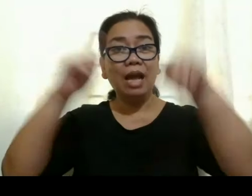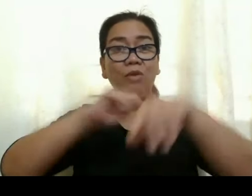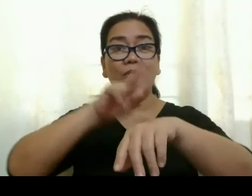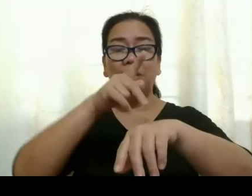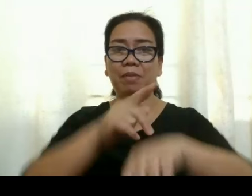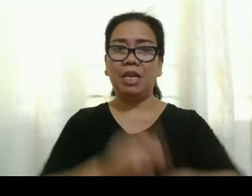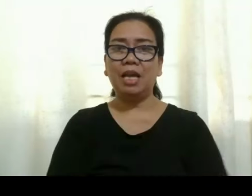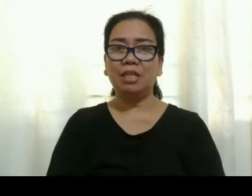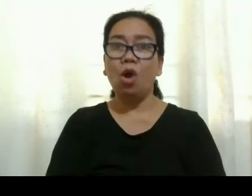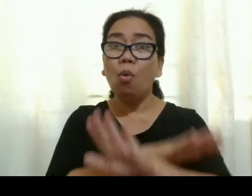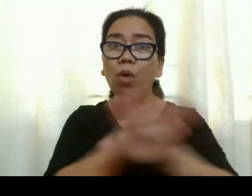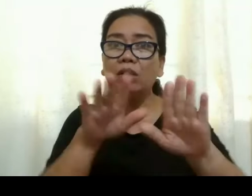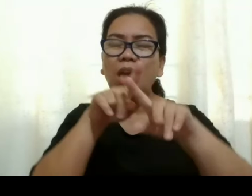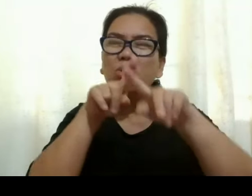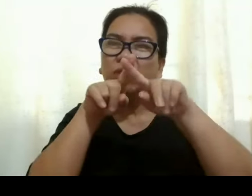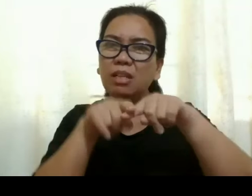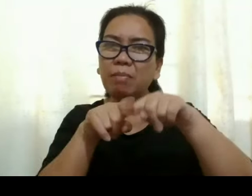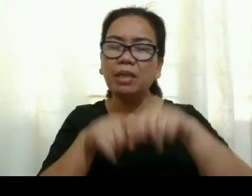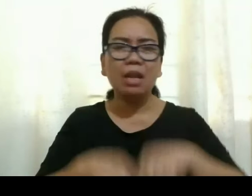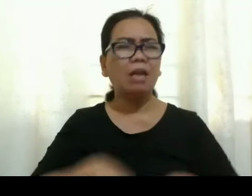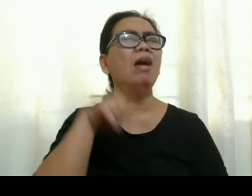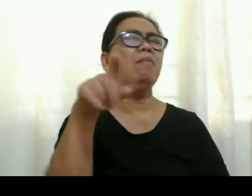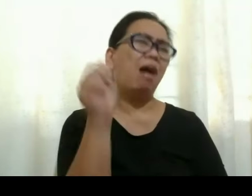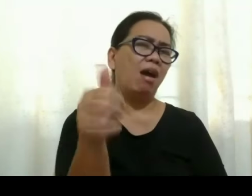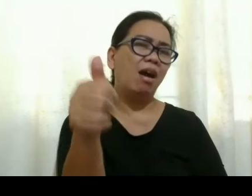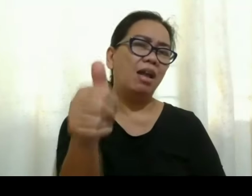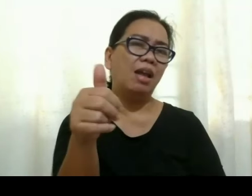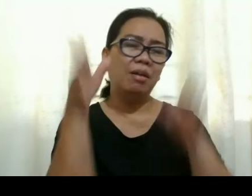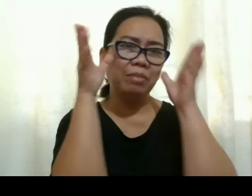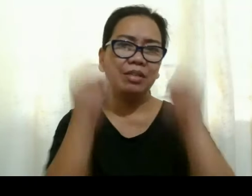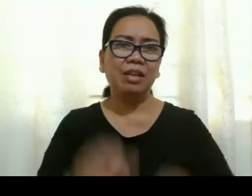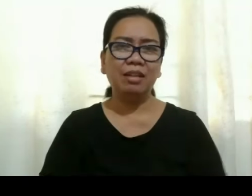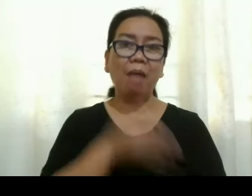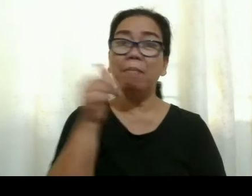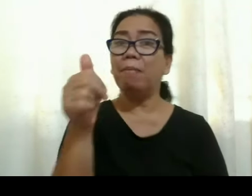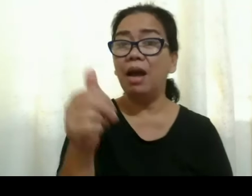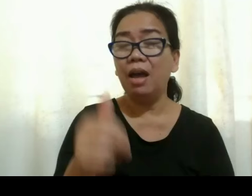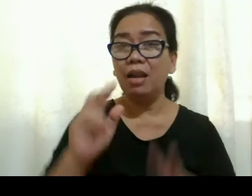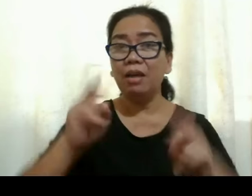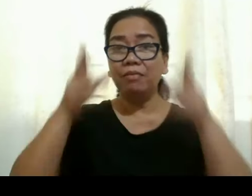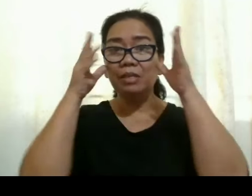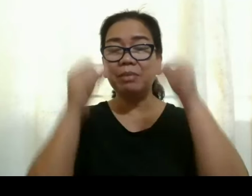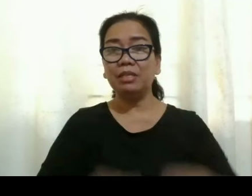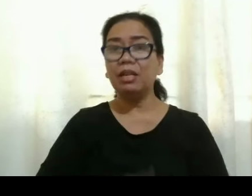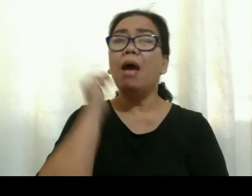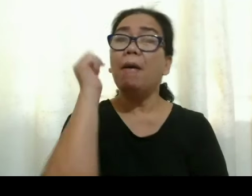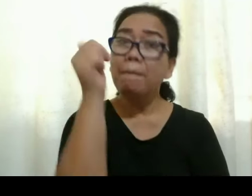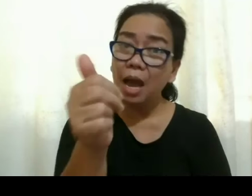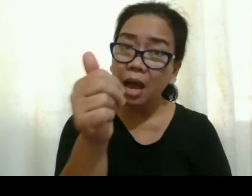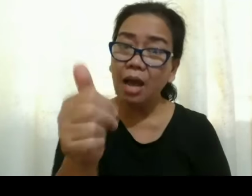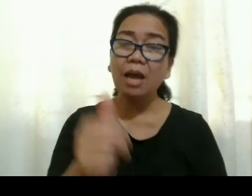uunlad lalo ang Pilipinas. Huwag tayong didepende lang, ah, bahala ang presidente, ah, bahala ang vice